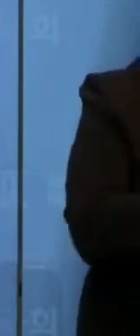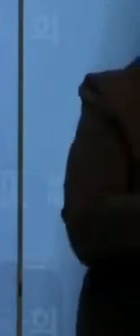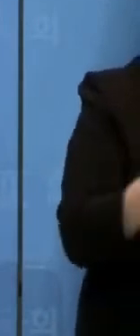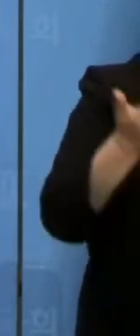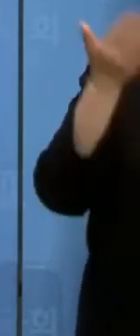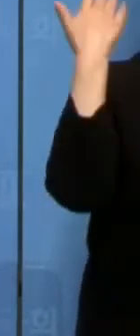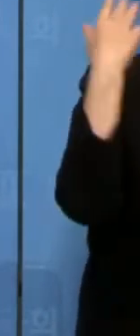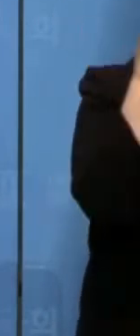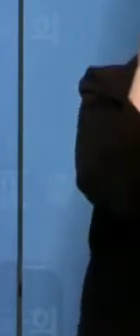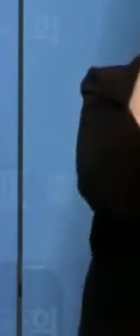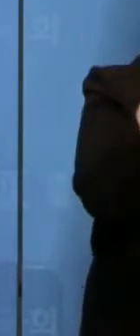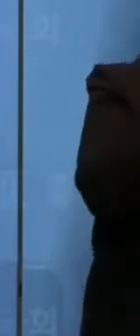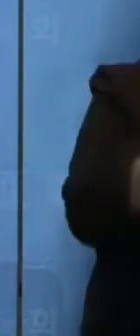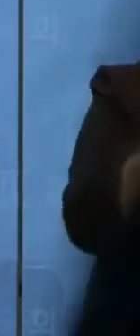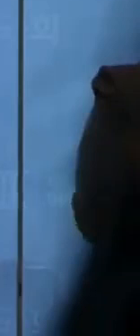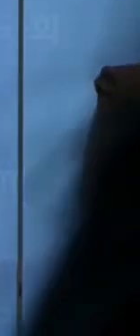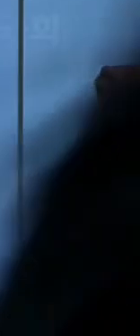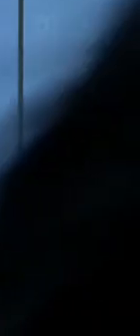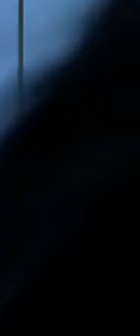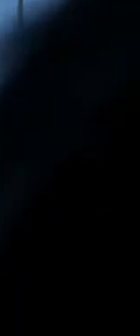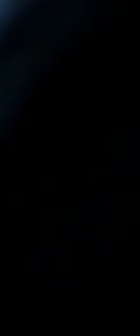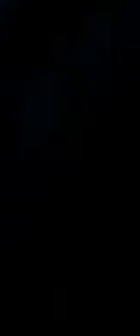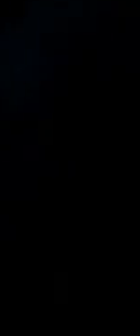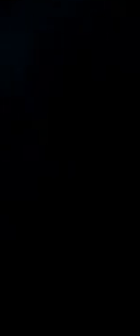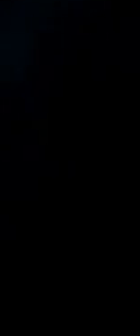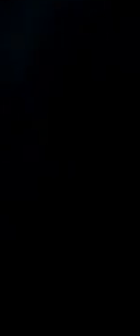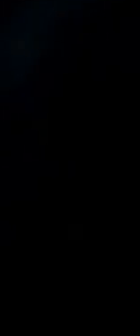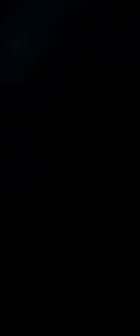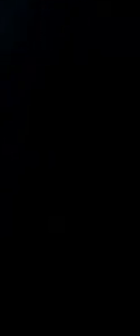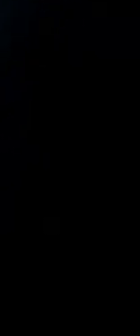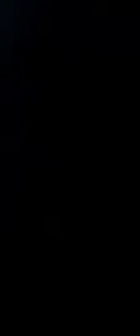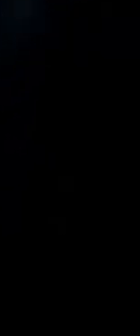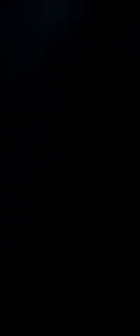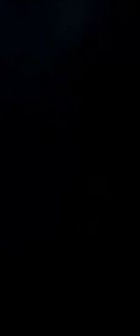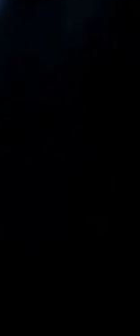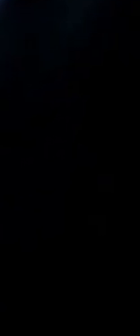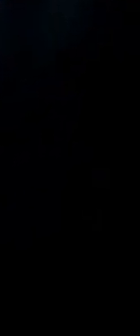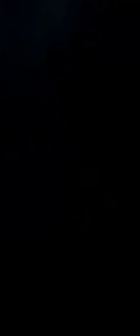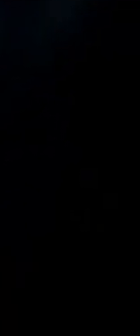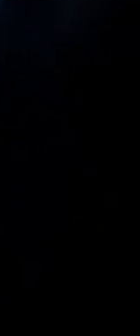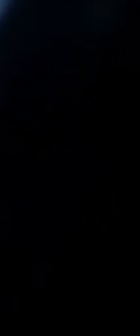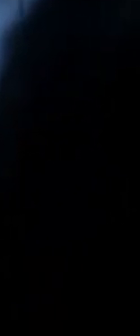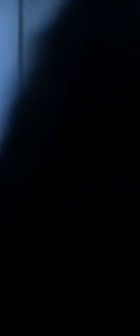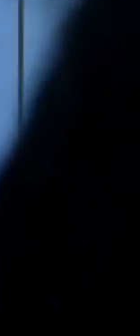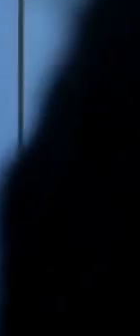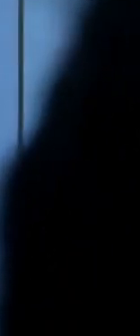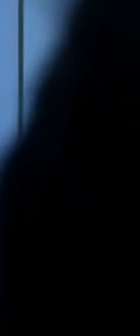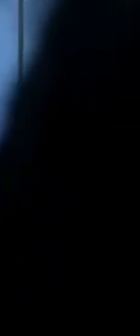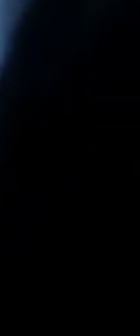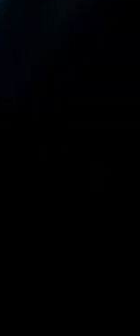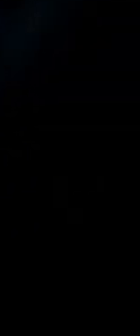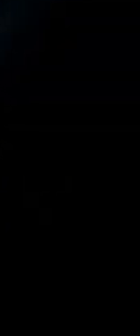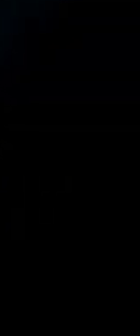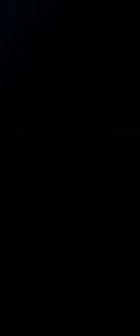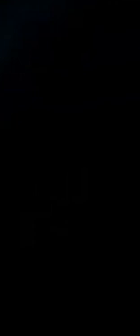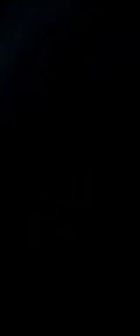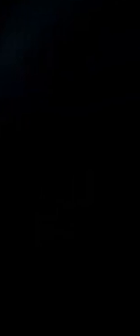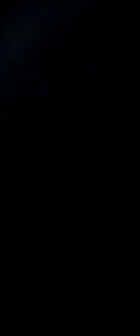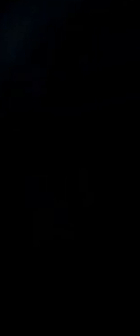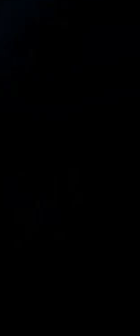지난 석 달 반 동안 국민 여러분께서 주신 과분한 사랑과 지지를 가슴 깊이